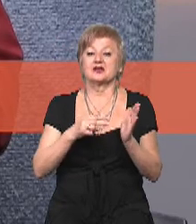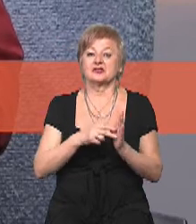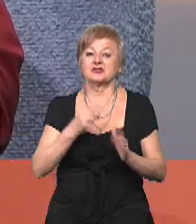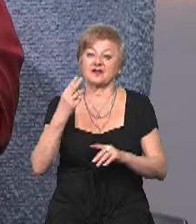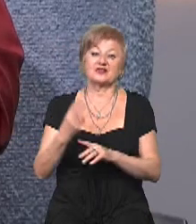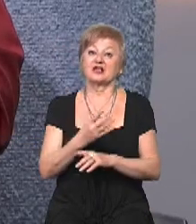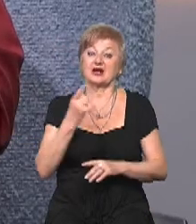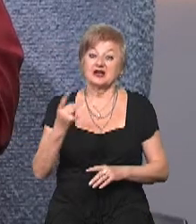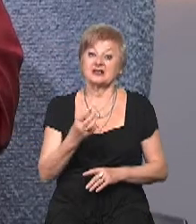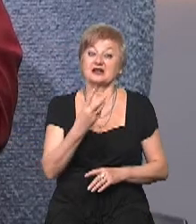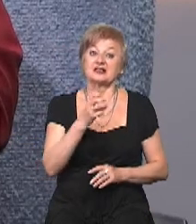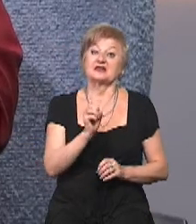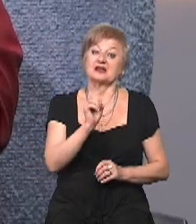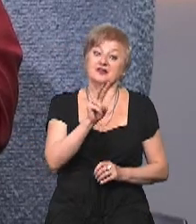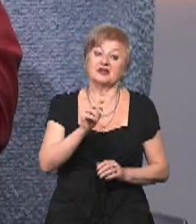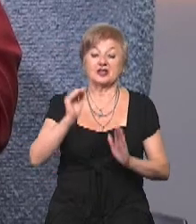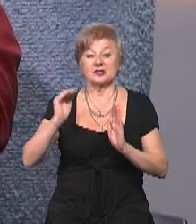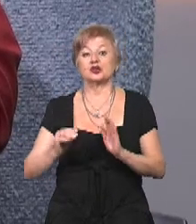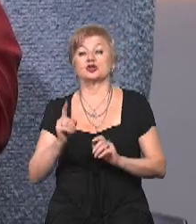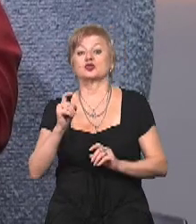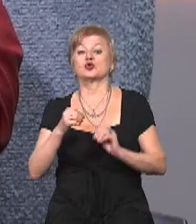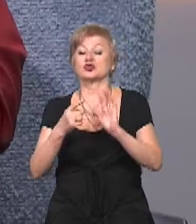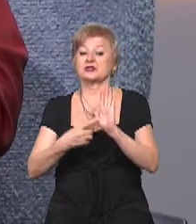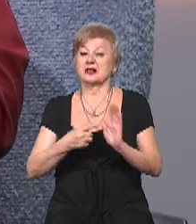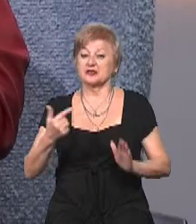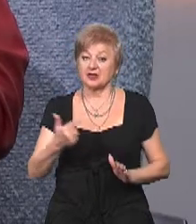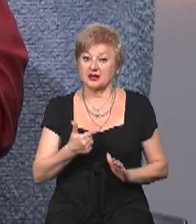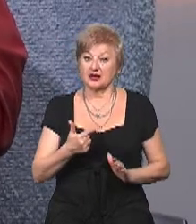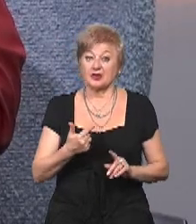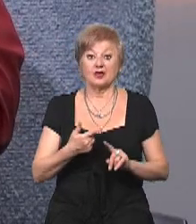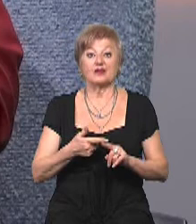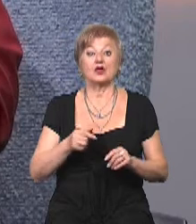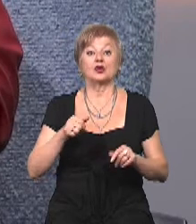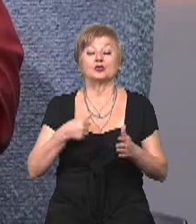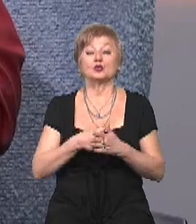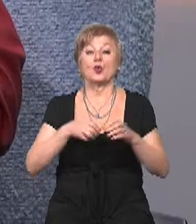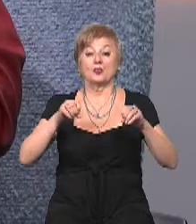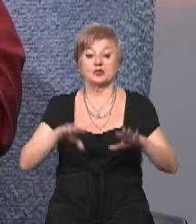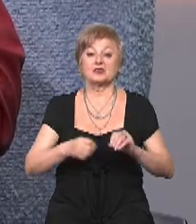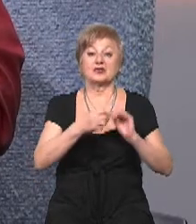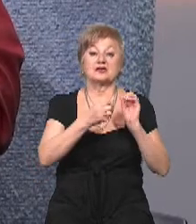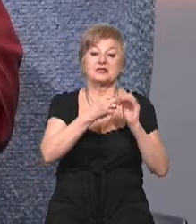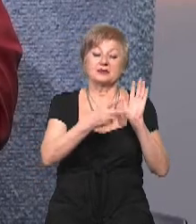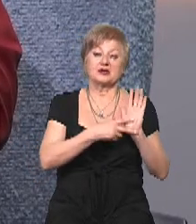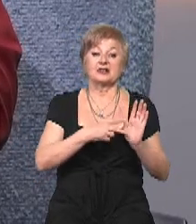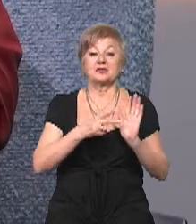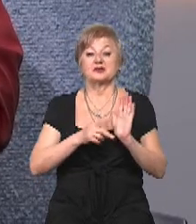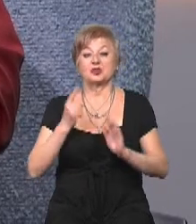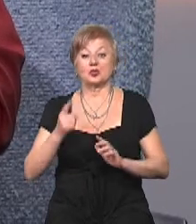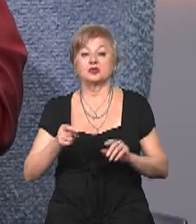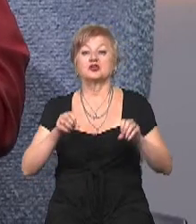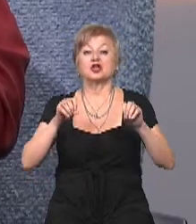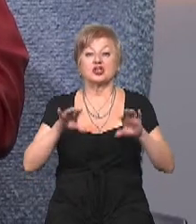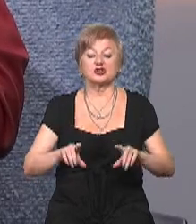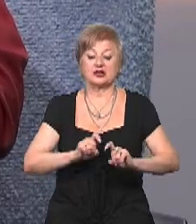втричі – з 312 гривень до 116 гривень. Відповідну постанову 1781 було ухвалено